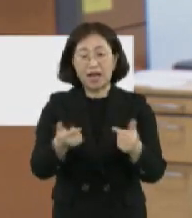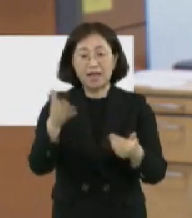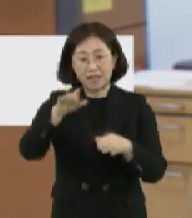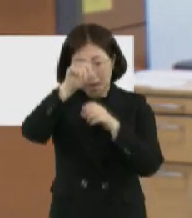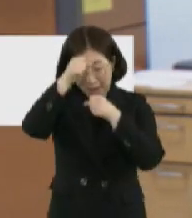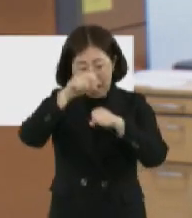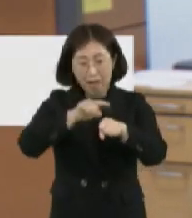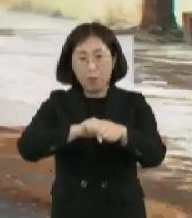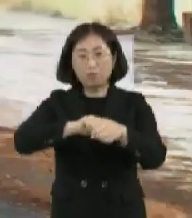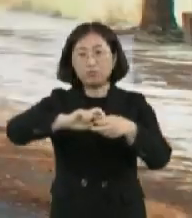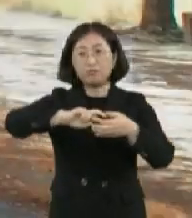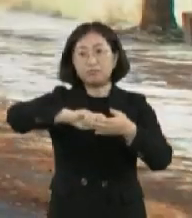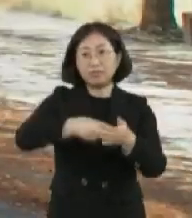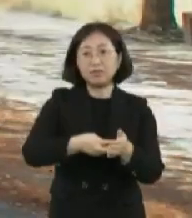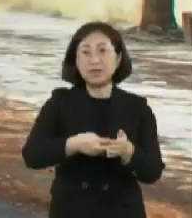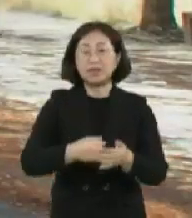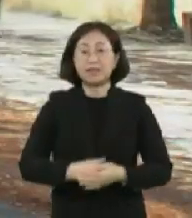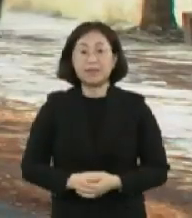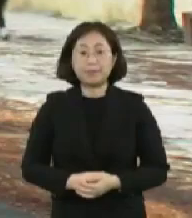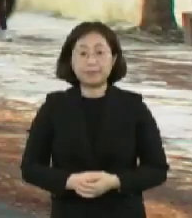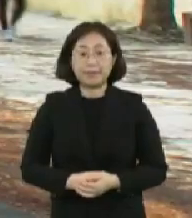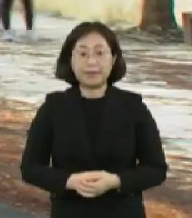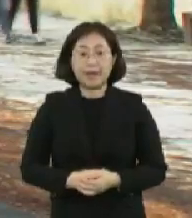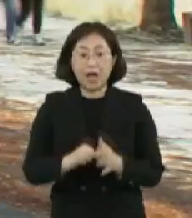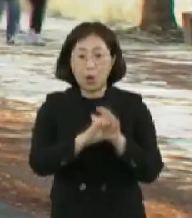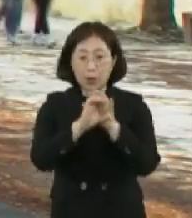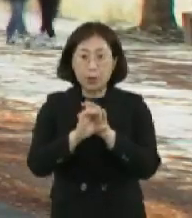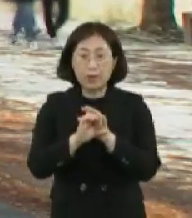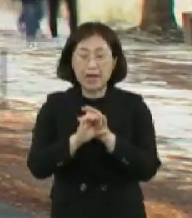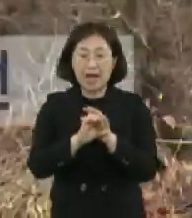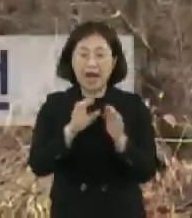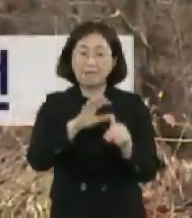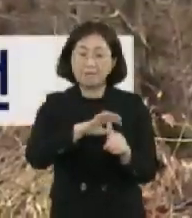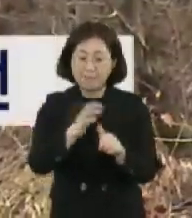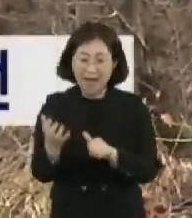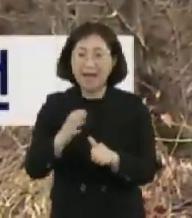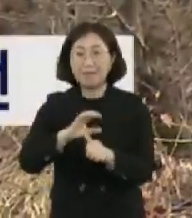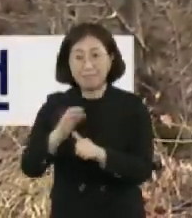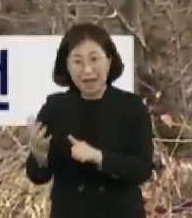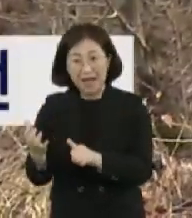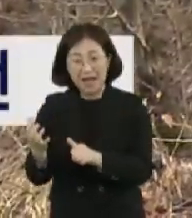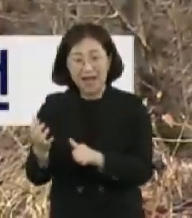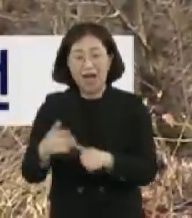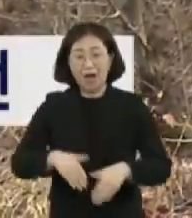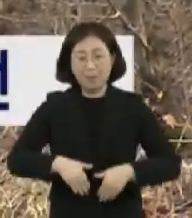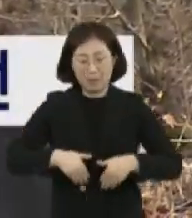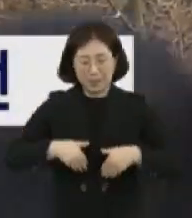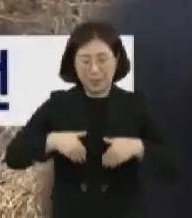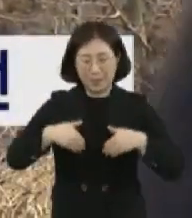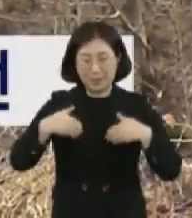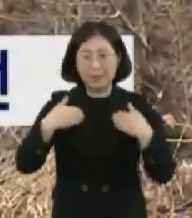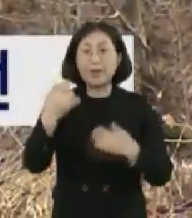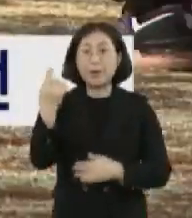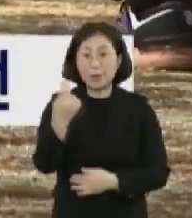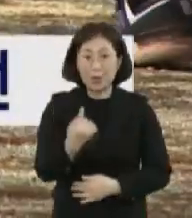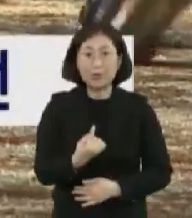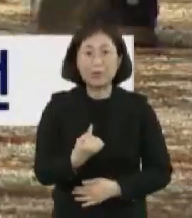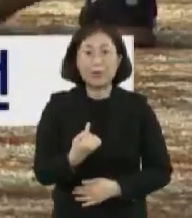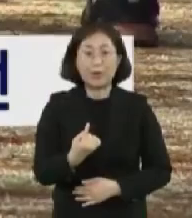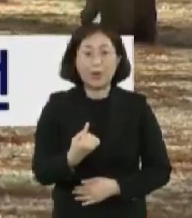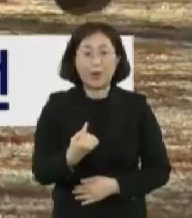크게 접질렀어요. 이처럼 코로나19 방역 정책이 완화되고 봄철 따스한 날씨가